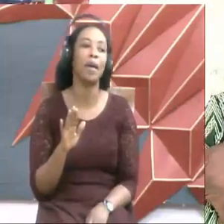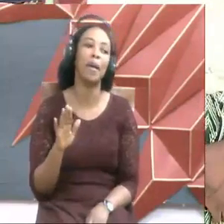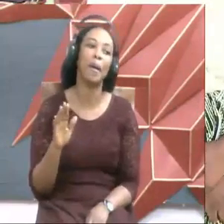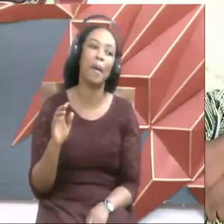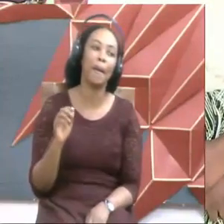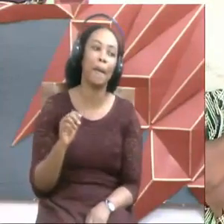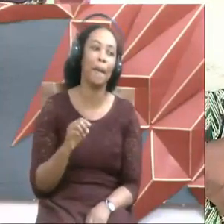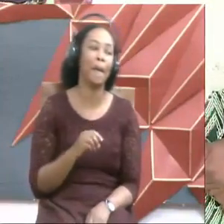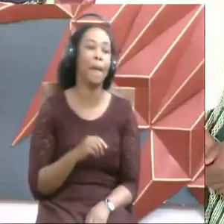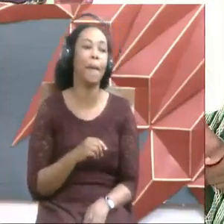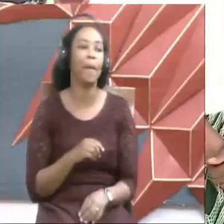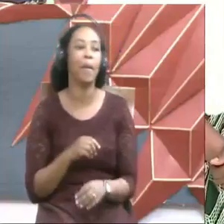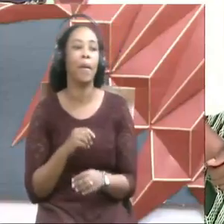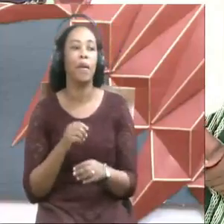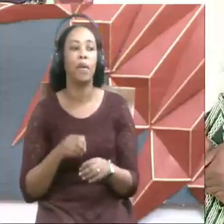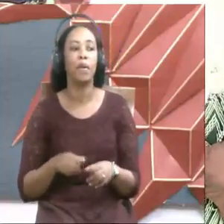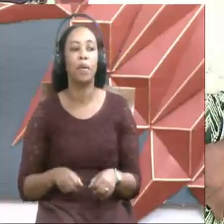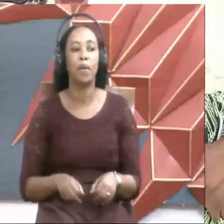Nawe